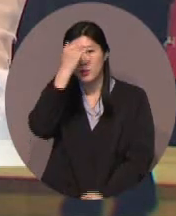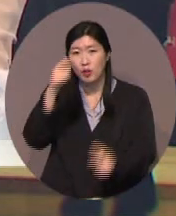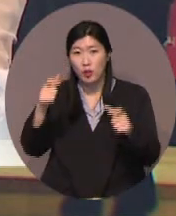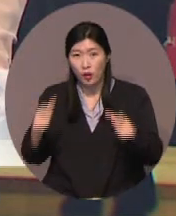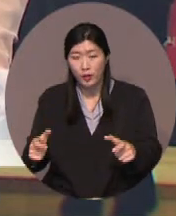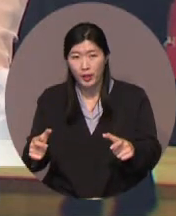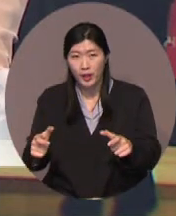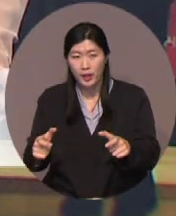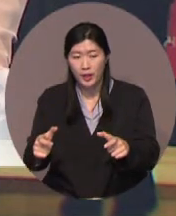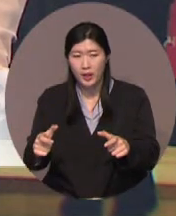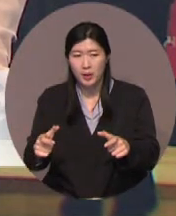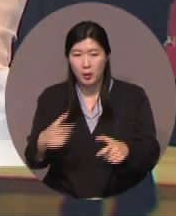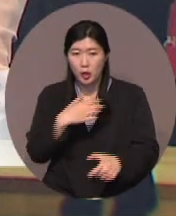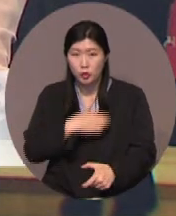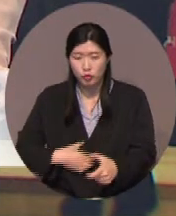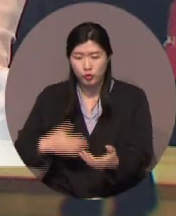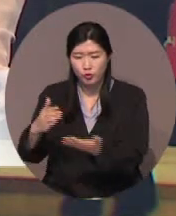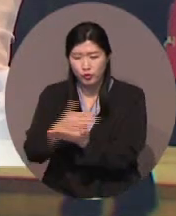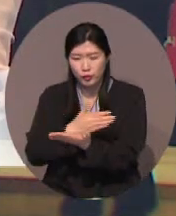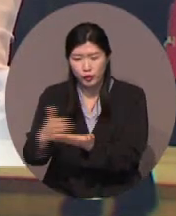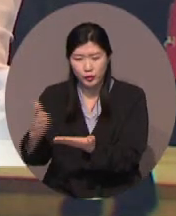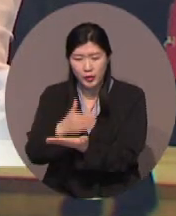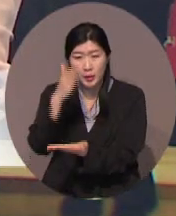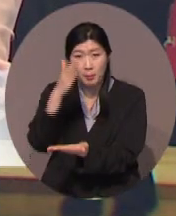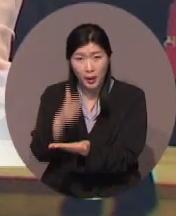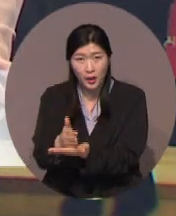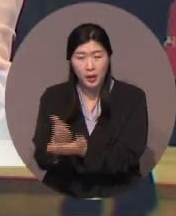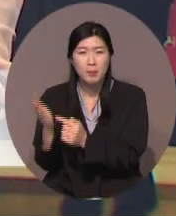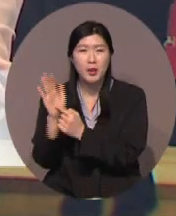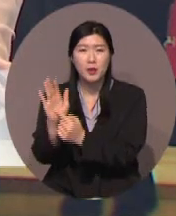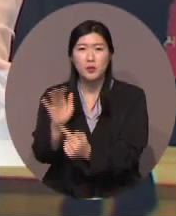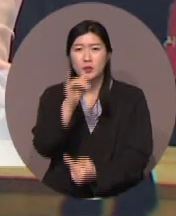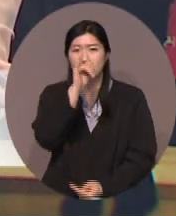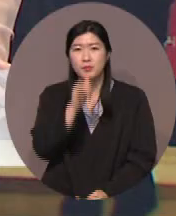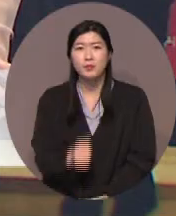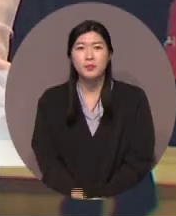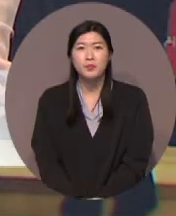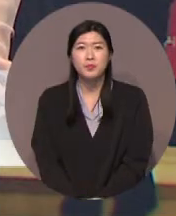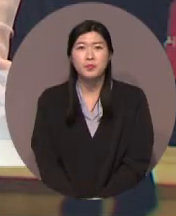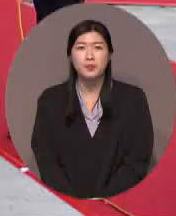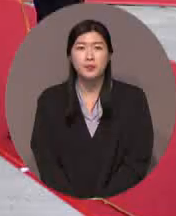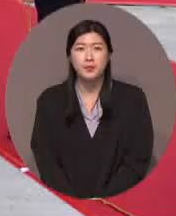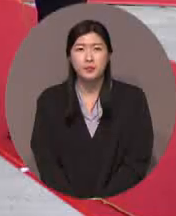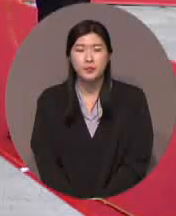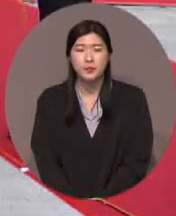소지역주의부터 경계해야 한다는 지적이 나옵니다 김태욱 기자입니다